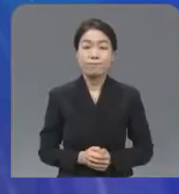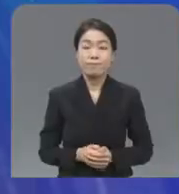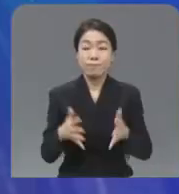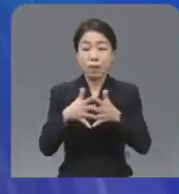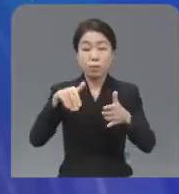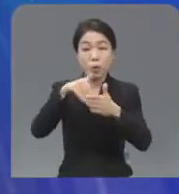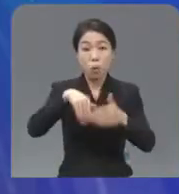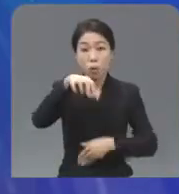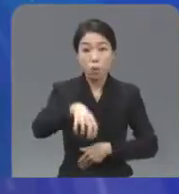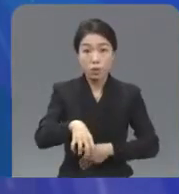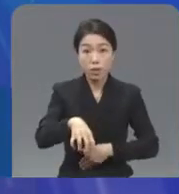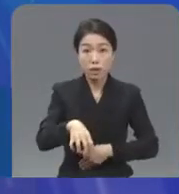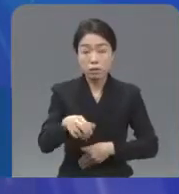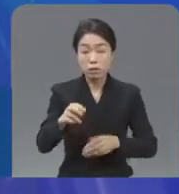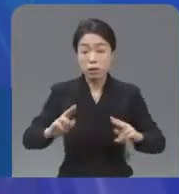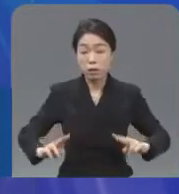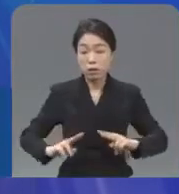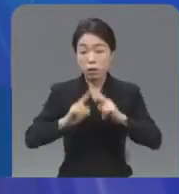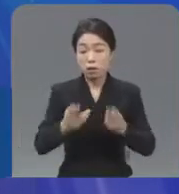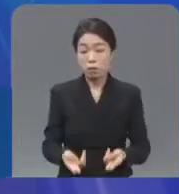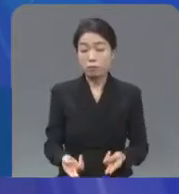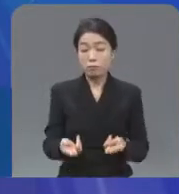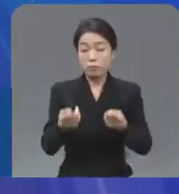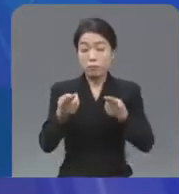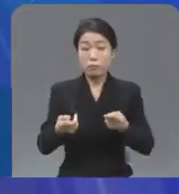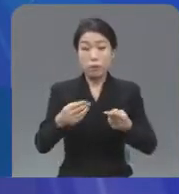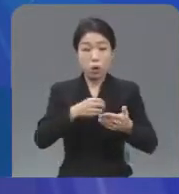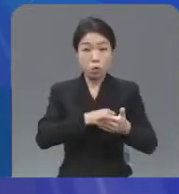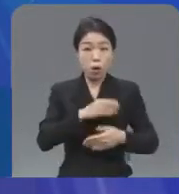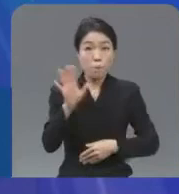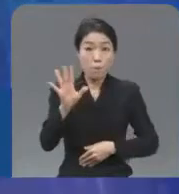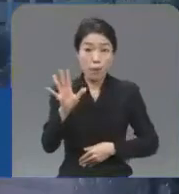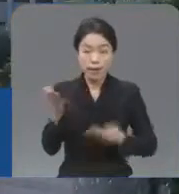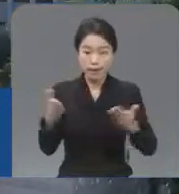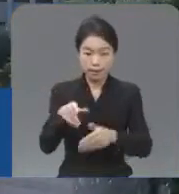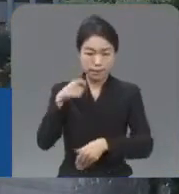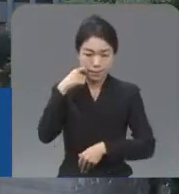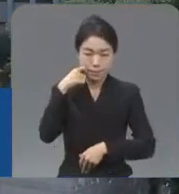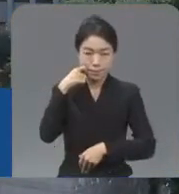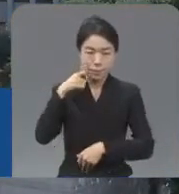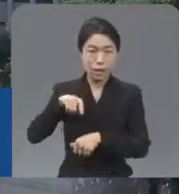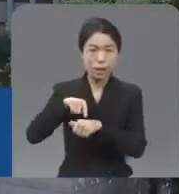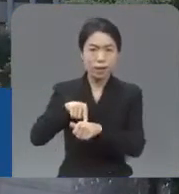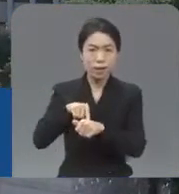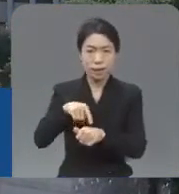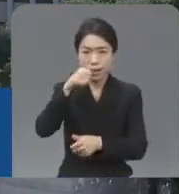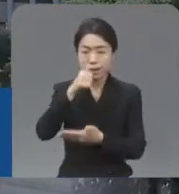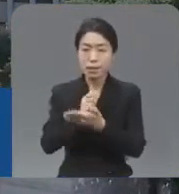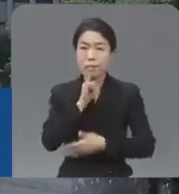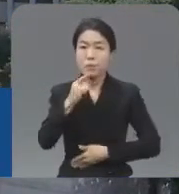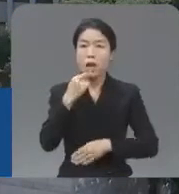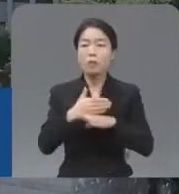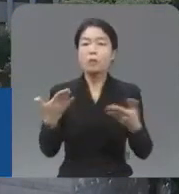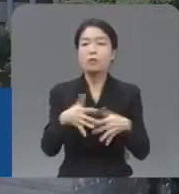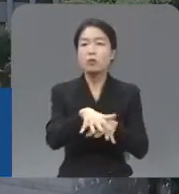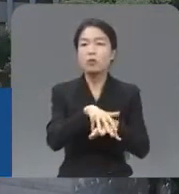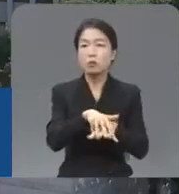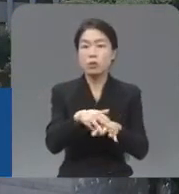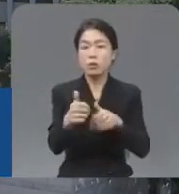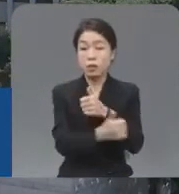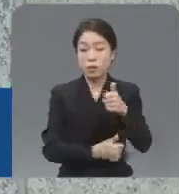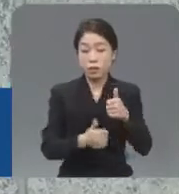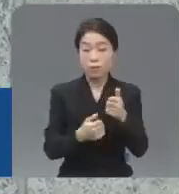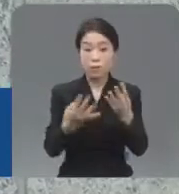아파트 공사장 타워 크레인에서 소속 조합원이 아니면 일을 할수 없도록 강요한 혐의로 기소된 민주노총 간부들이